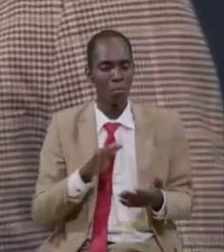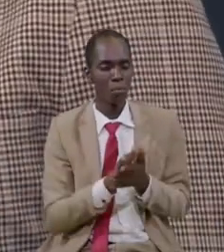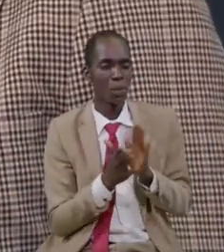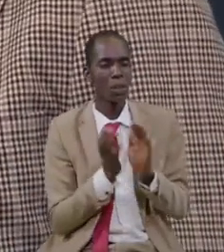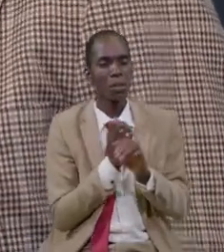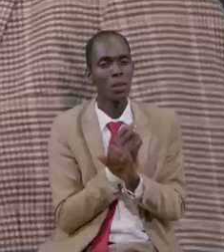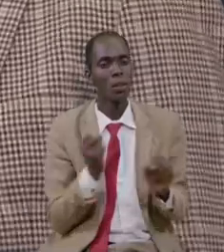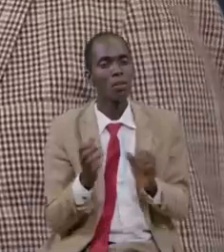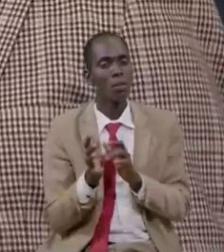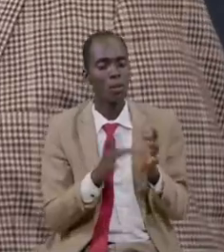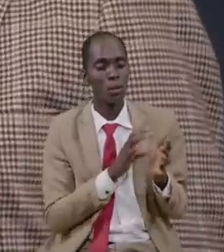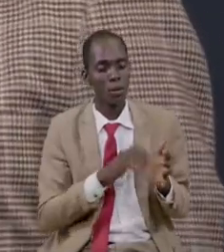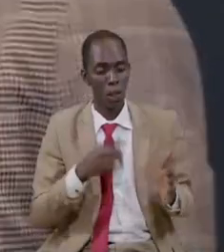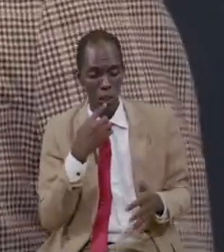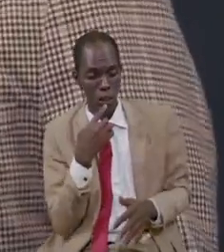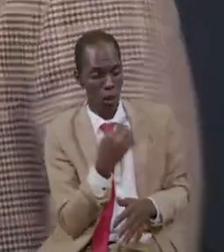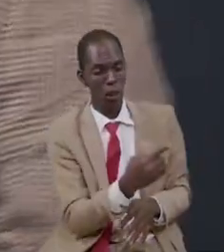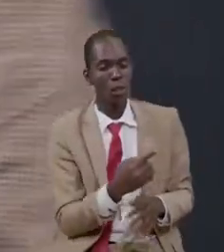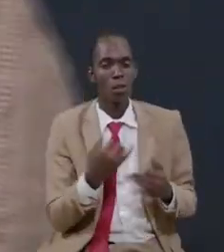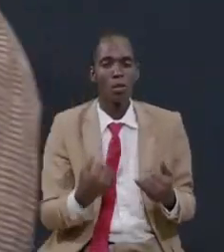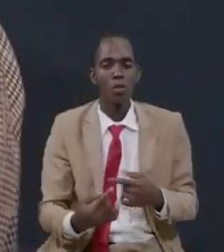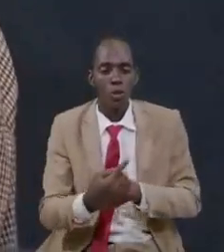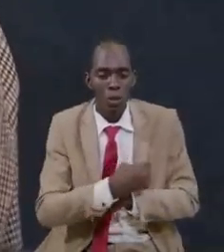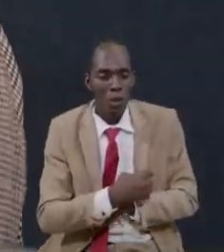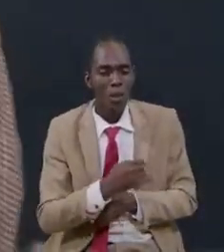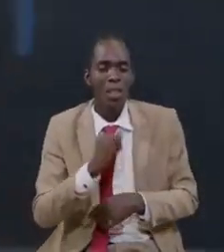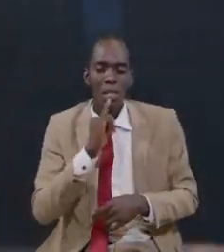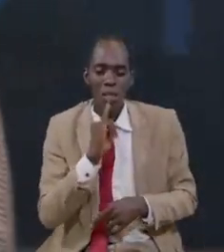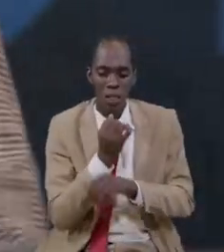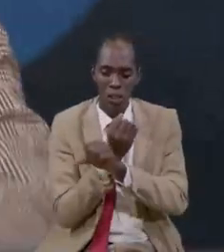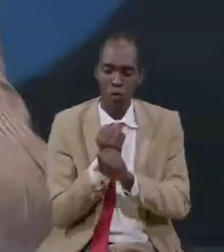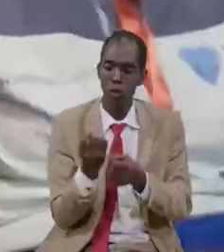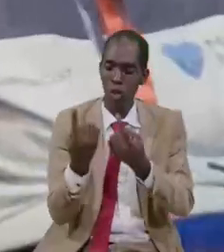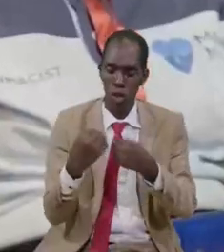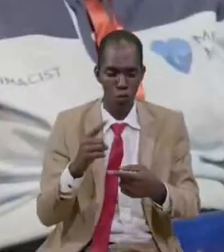Jésus a dit aujourd'hui, le salut est venu dans cette maison,